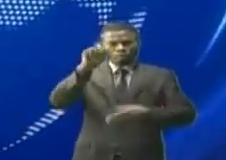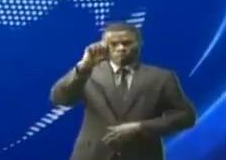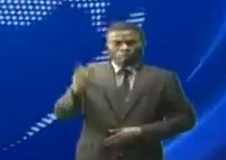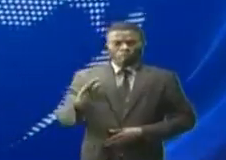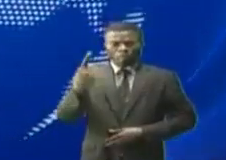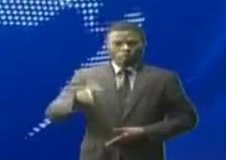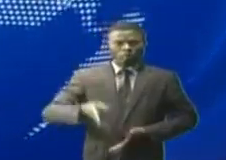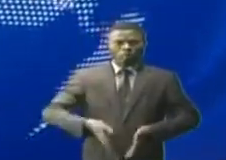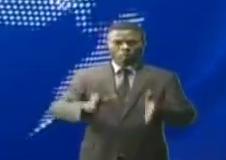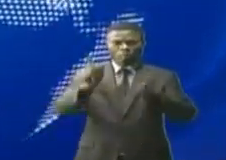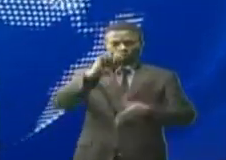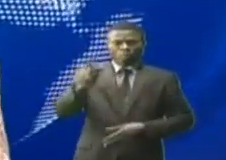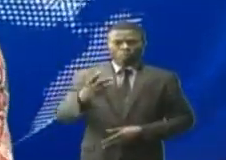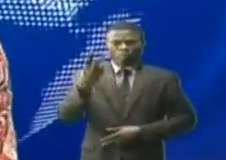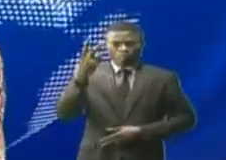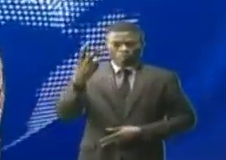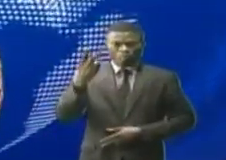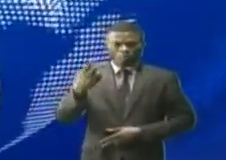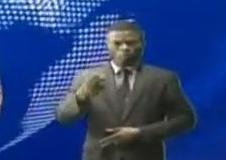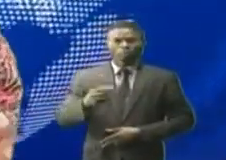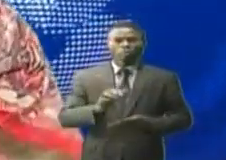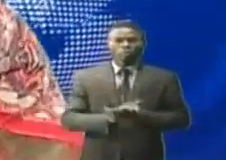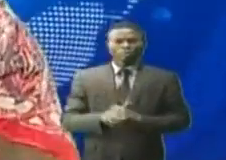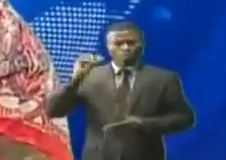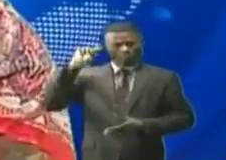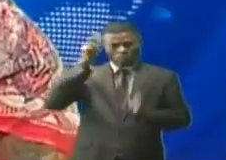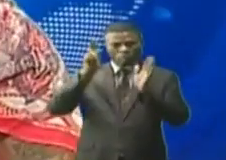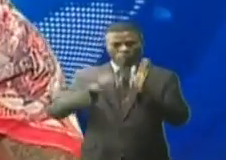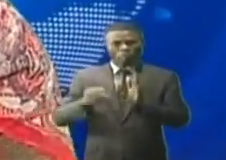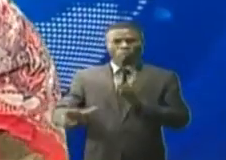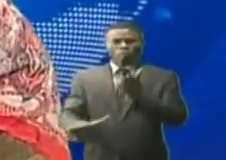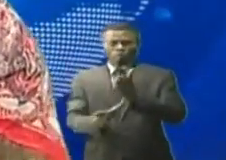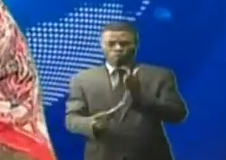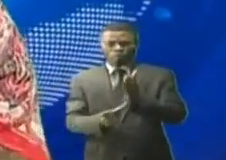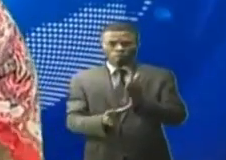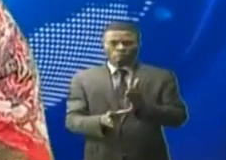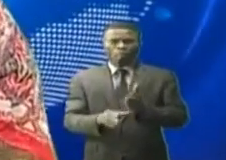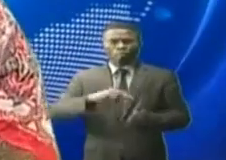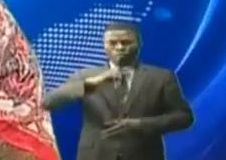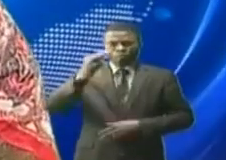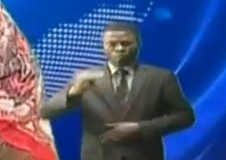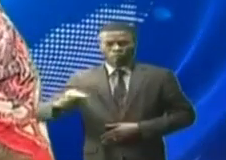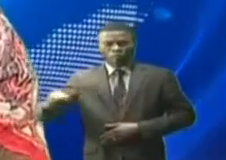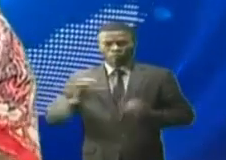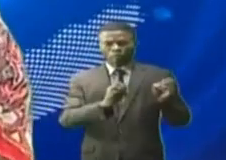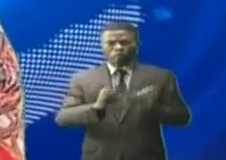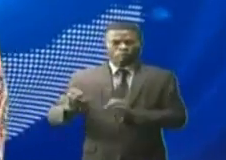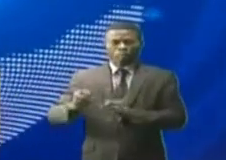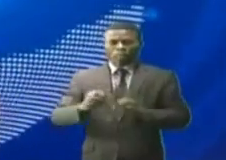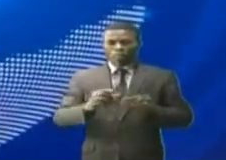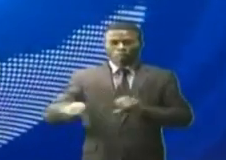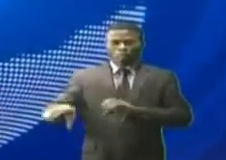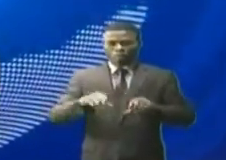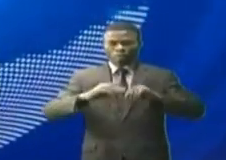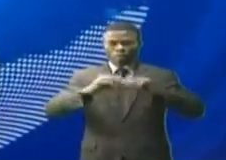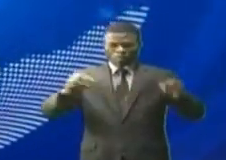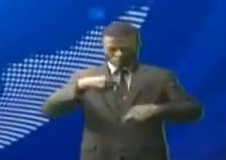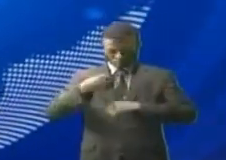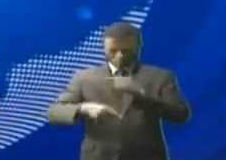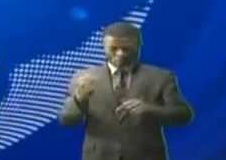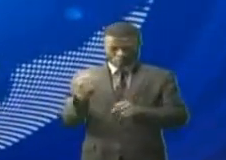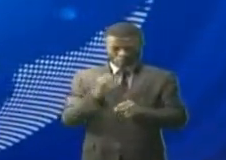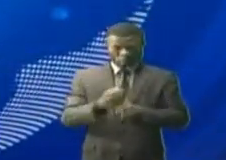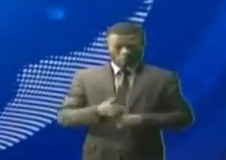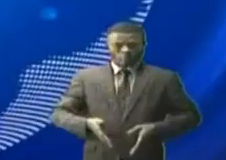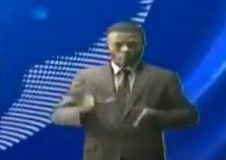et RN32 du Foner. Le gouverneur intérimaire du Maniema a présidé la cérémonie du début des